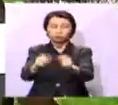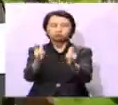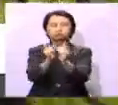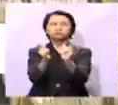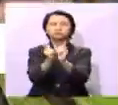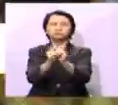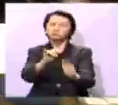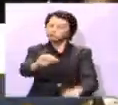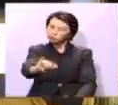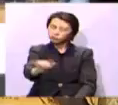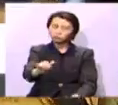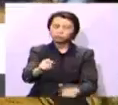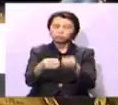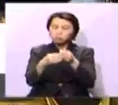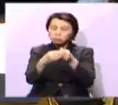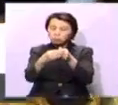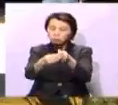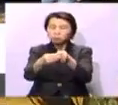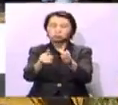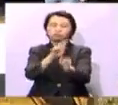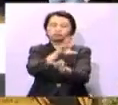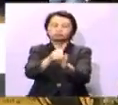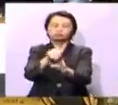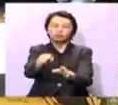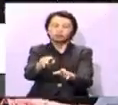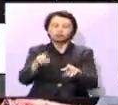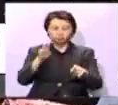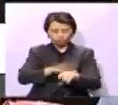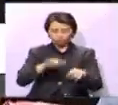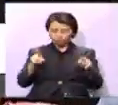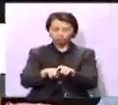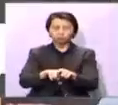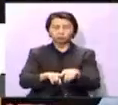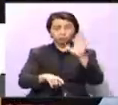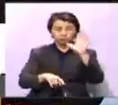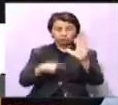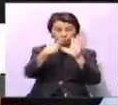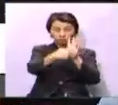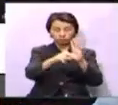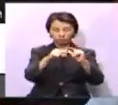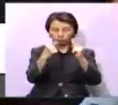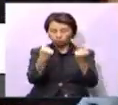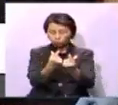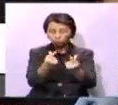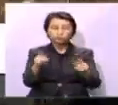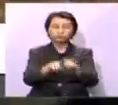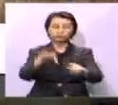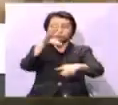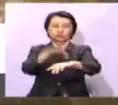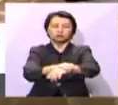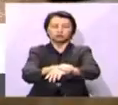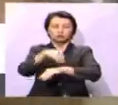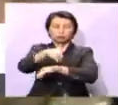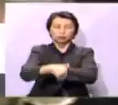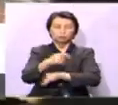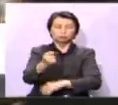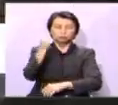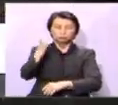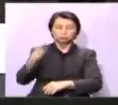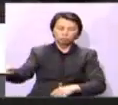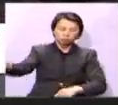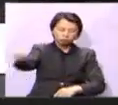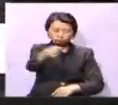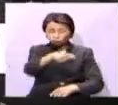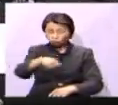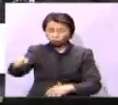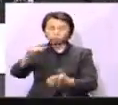kekasih yang disyaki dalam sindiket terbabit. Dalam masa sama juga, 5 anggota kumpulan berkenaan turut ditahan malam tadi. Kesemua